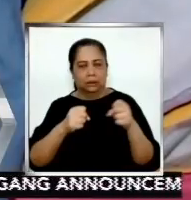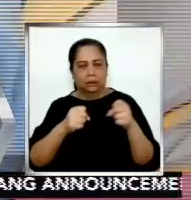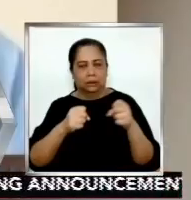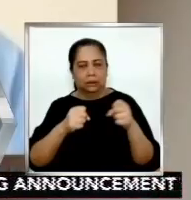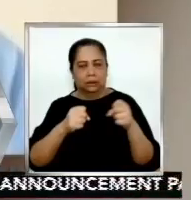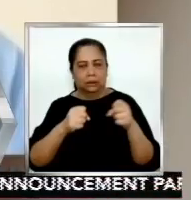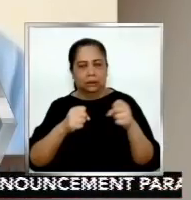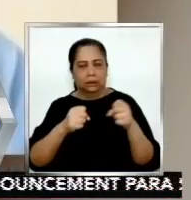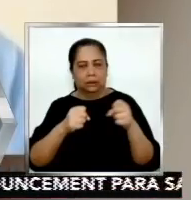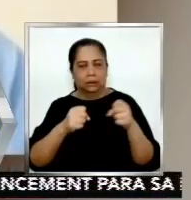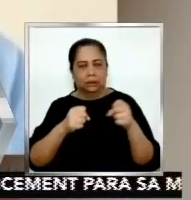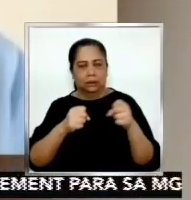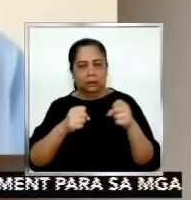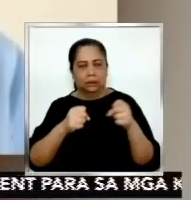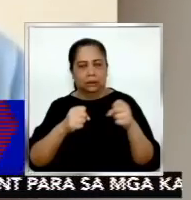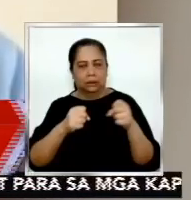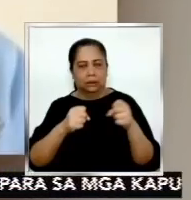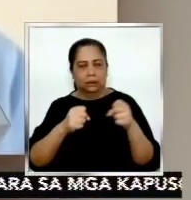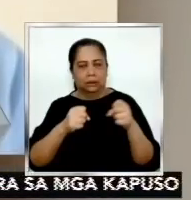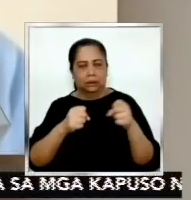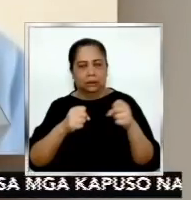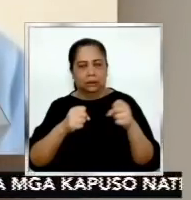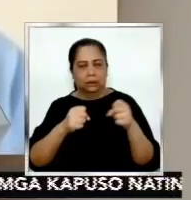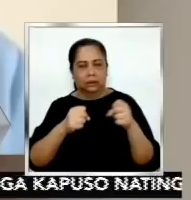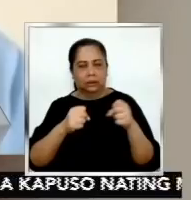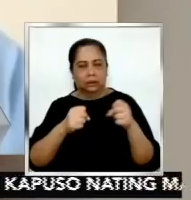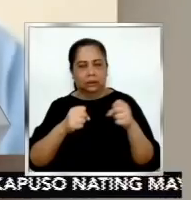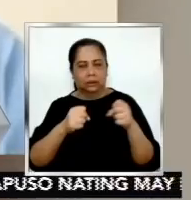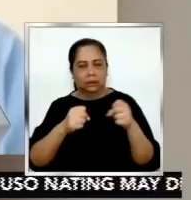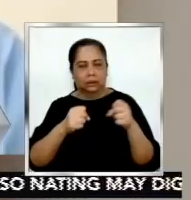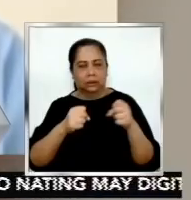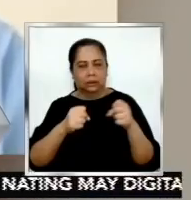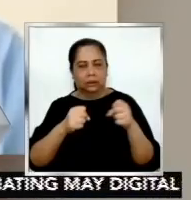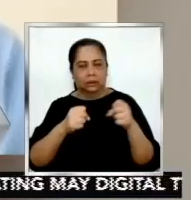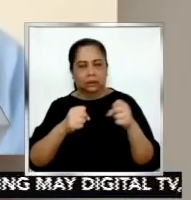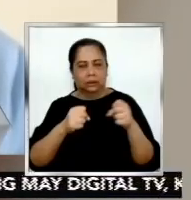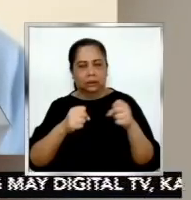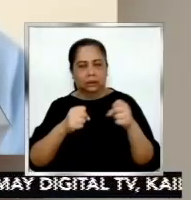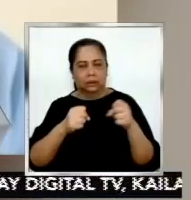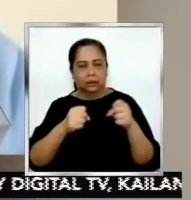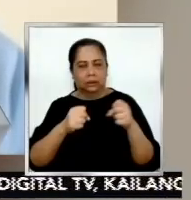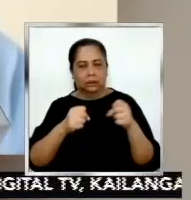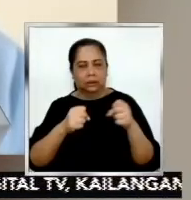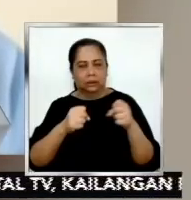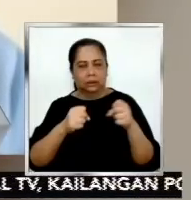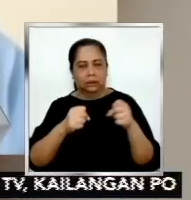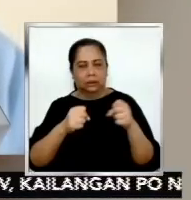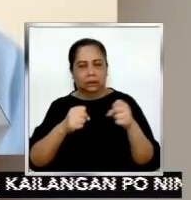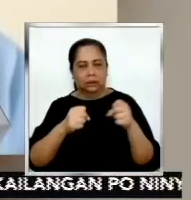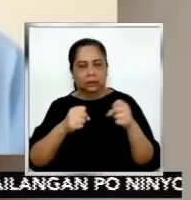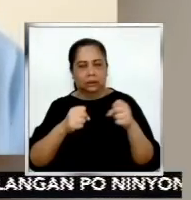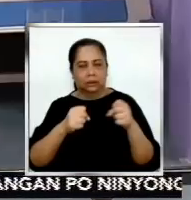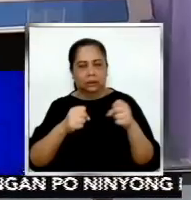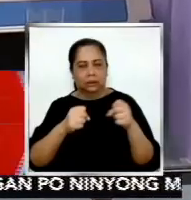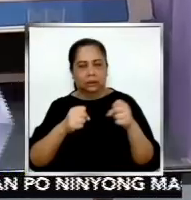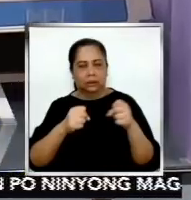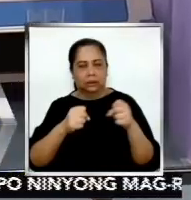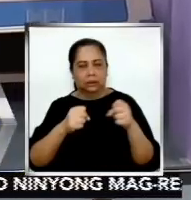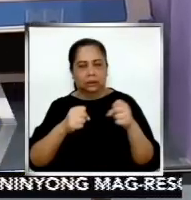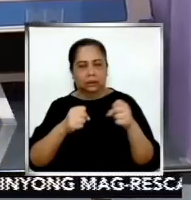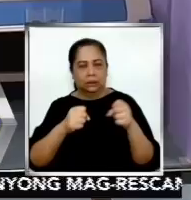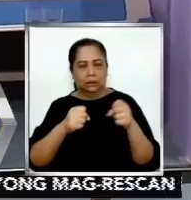bago ako nadala sa hospital, nag-stay ako sa bahay. Meron din ako isolation area, pero nahawa pa rin yung wife ko. No?